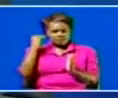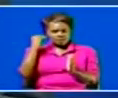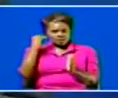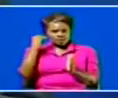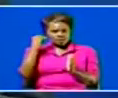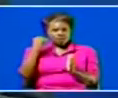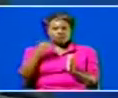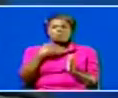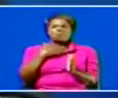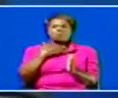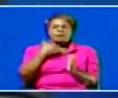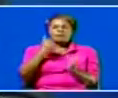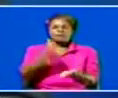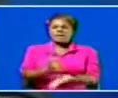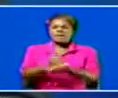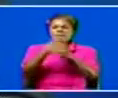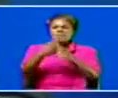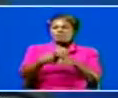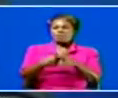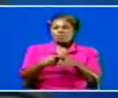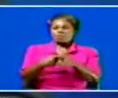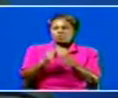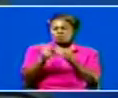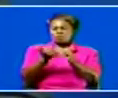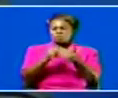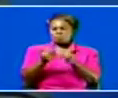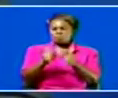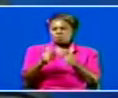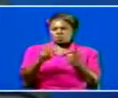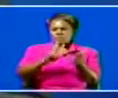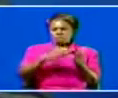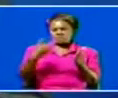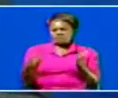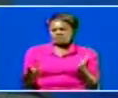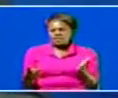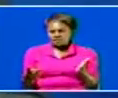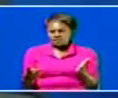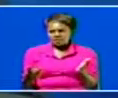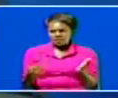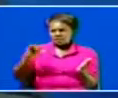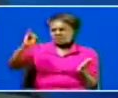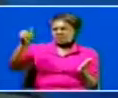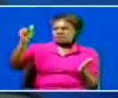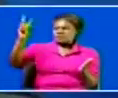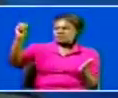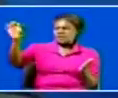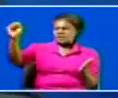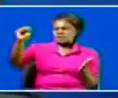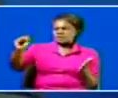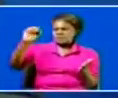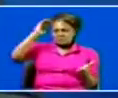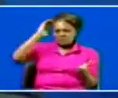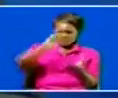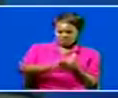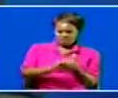za kutaka msaada kutoka kwa Wizara ya Michezo kuambulia patupu. James Mwaura ana imani